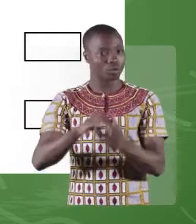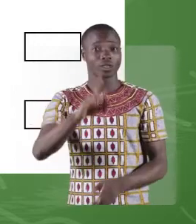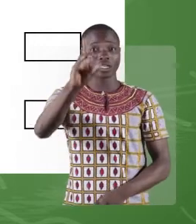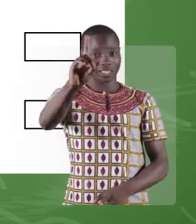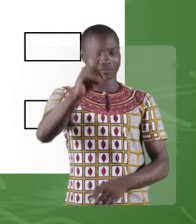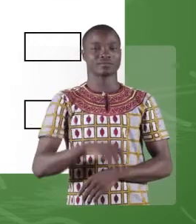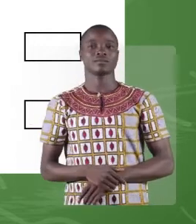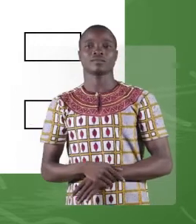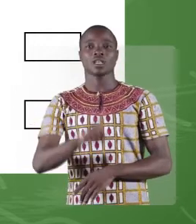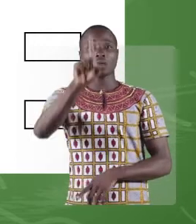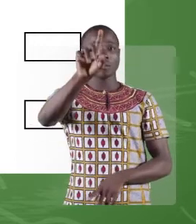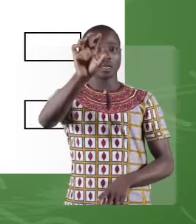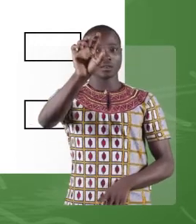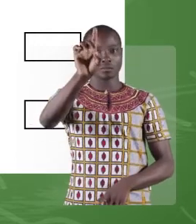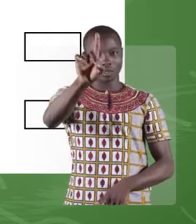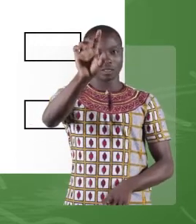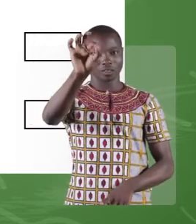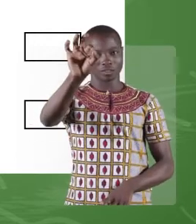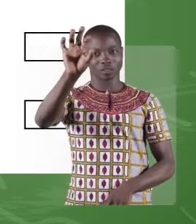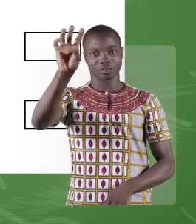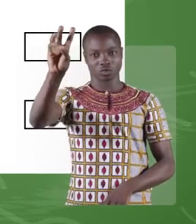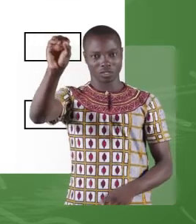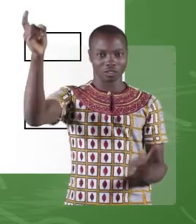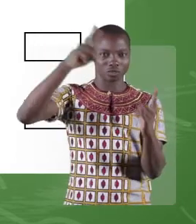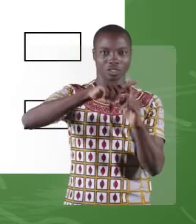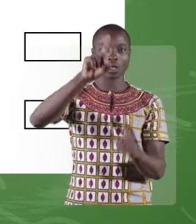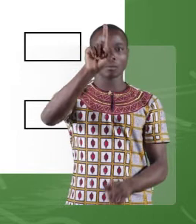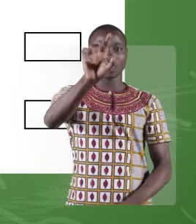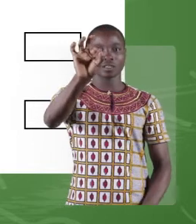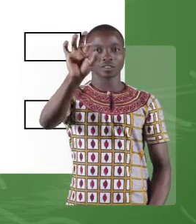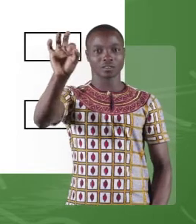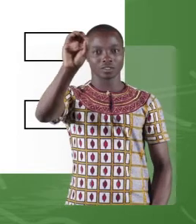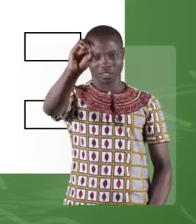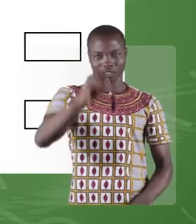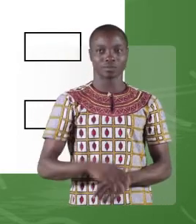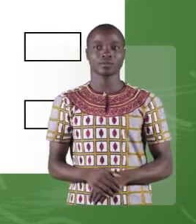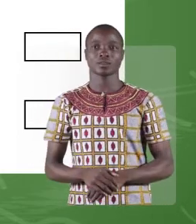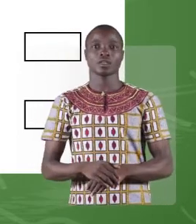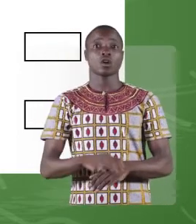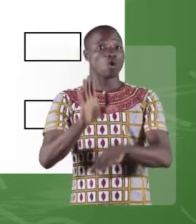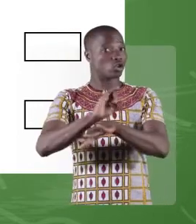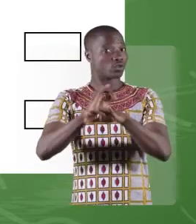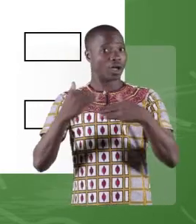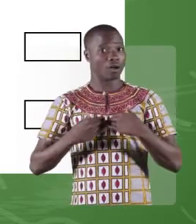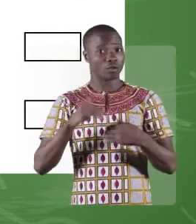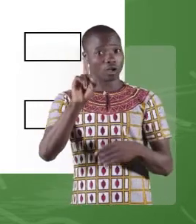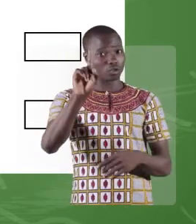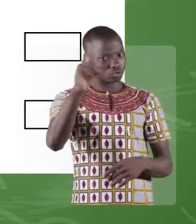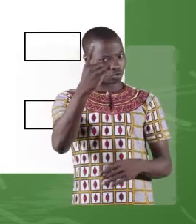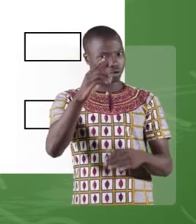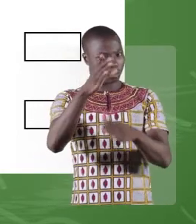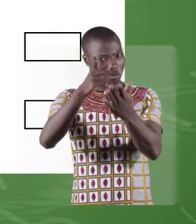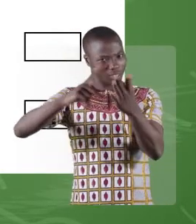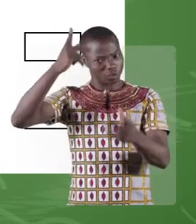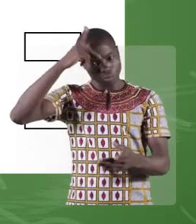D. De 1960 à 1990, il existait un seul parti politique. Réponds par